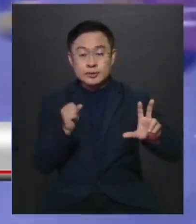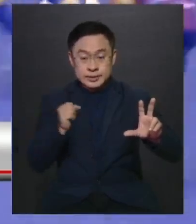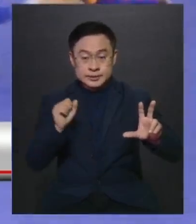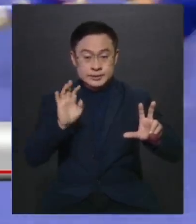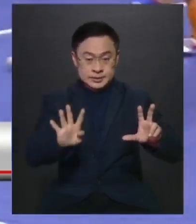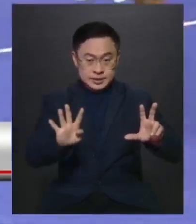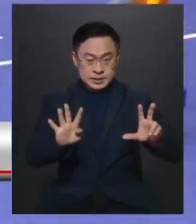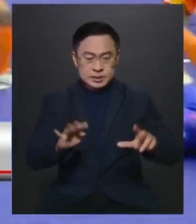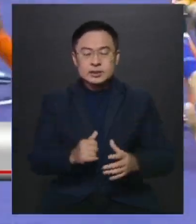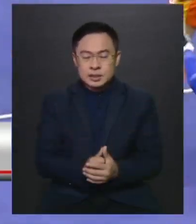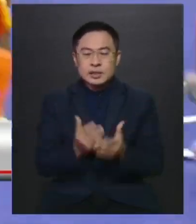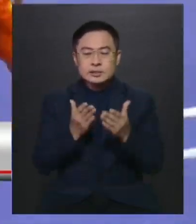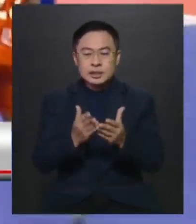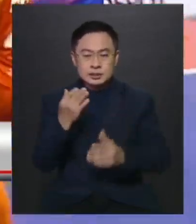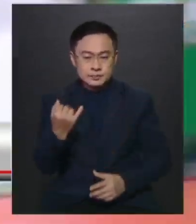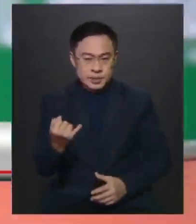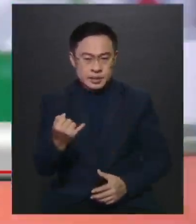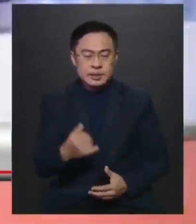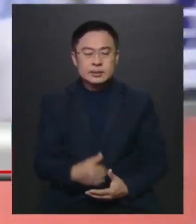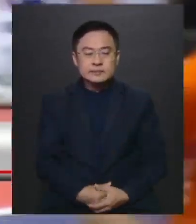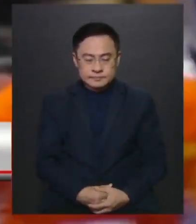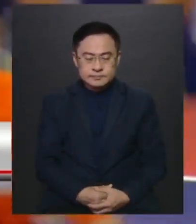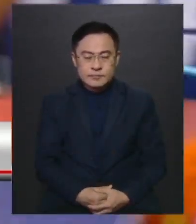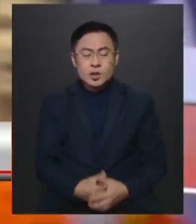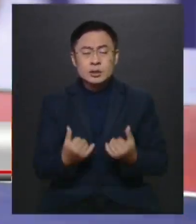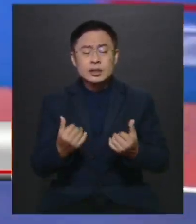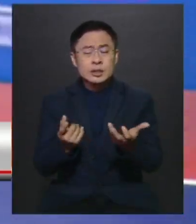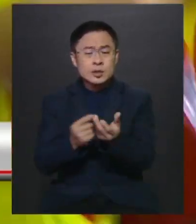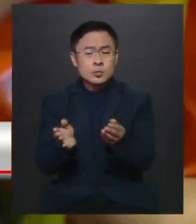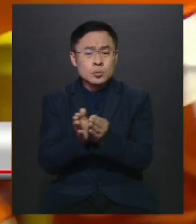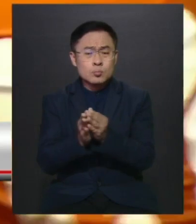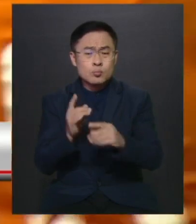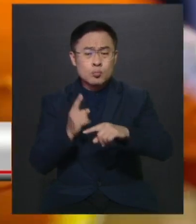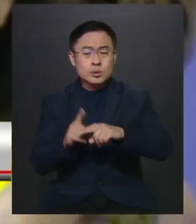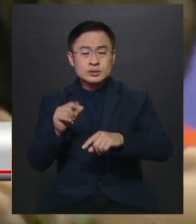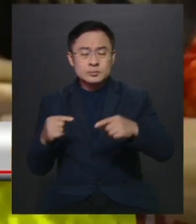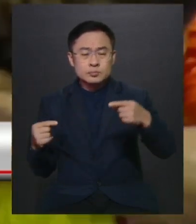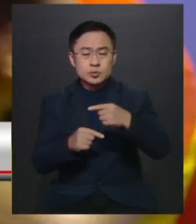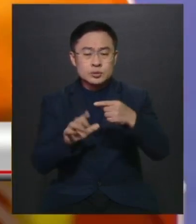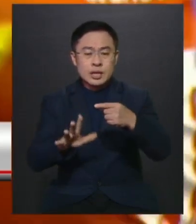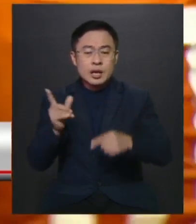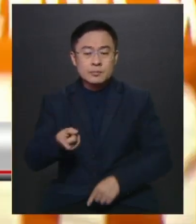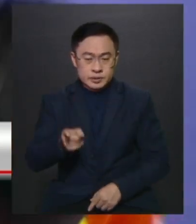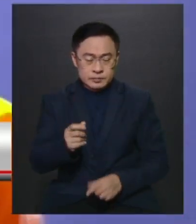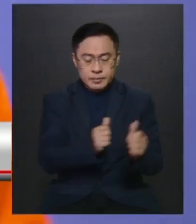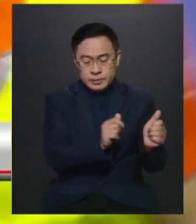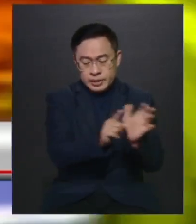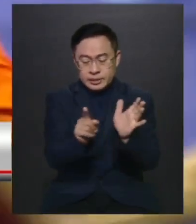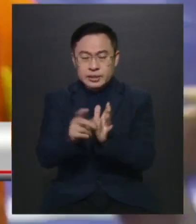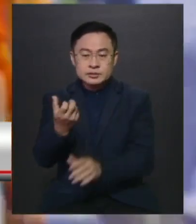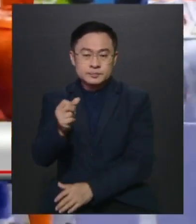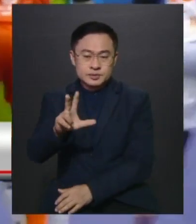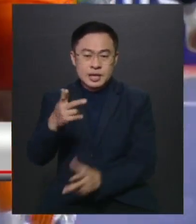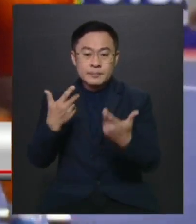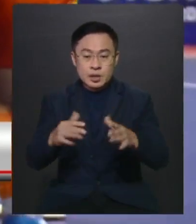บ้านแพ้ห้องเย็นท่าข้ามไป 3ประตูต่อ 4การท่าเรือยังมี20คะแนนเท่าเดิมนะคะจากการลงสนามไป 13นัดส่วน